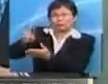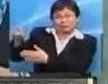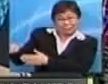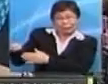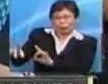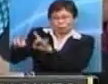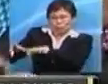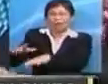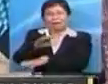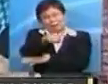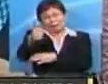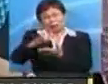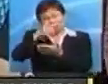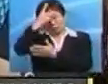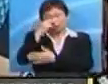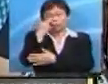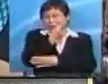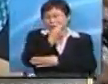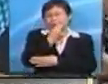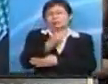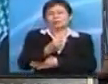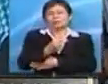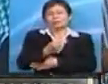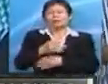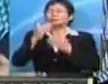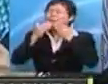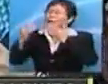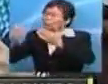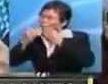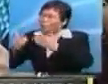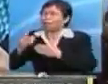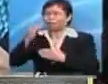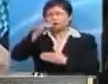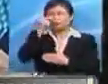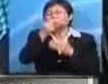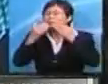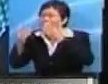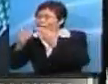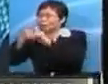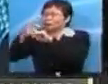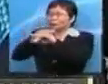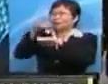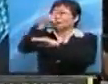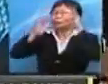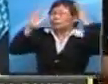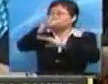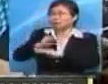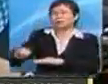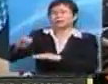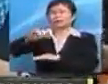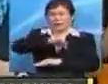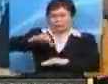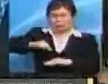juga, Datuk Seri Najib juga akan menyampaikan penghargaan dan juga terima kasih daripada kerajaan kepada anggota